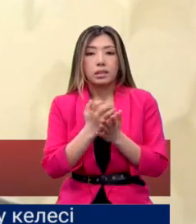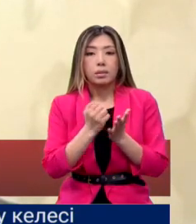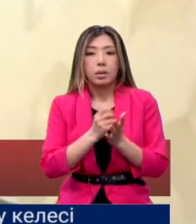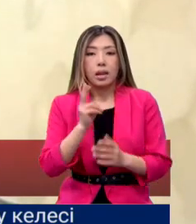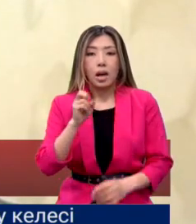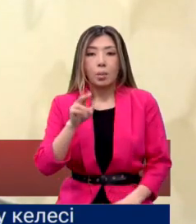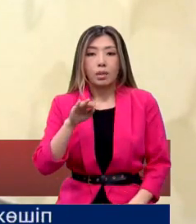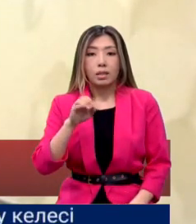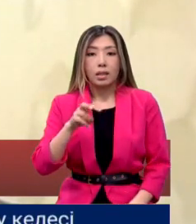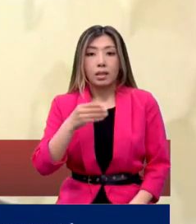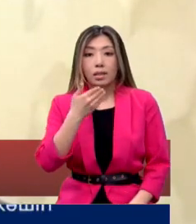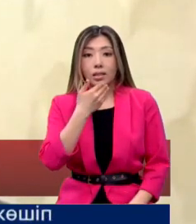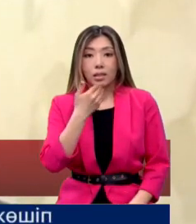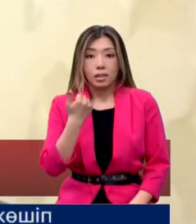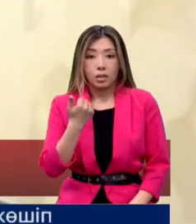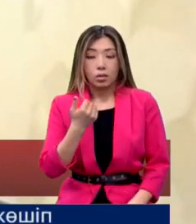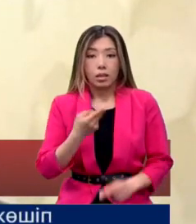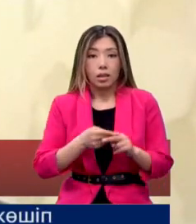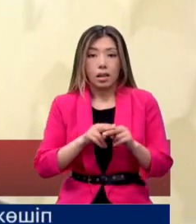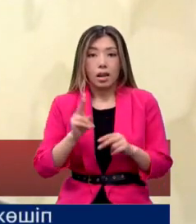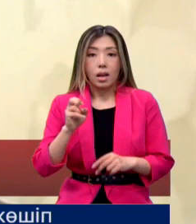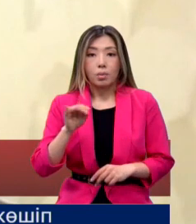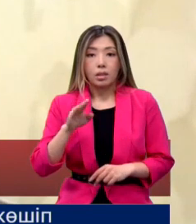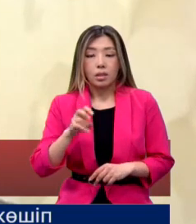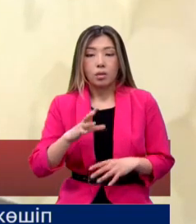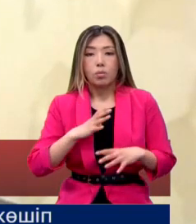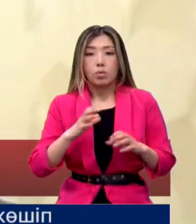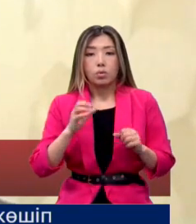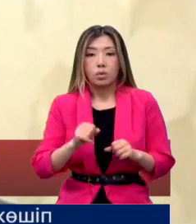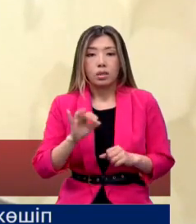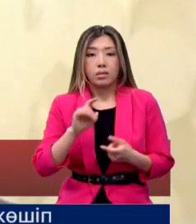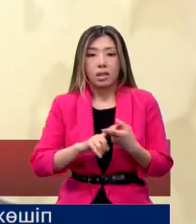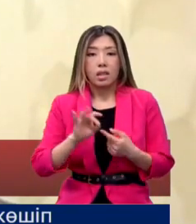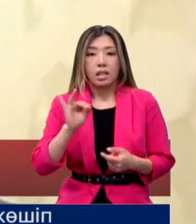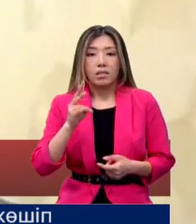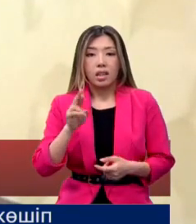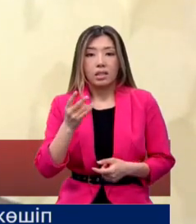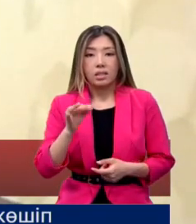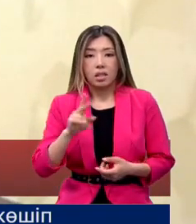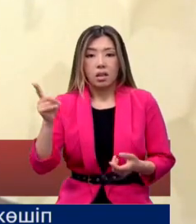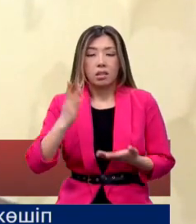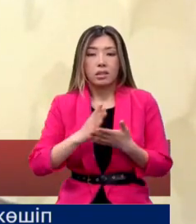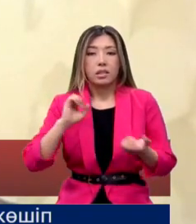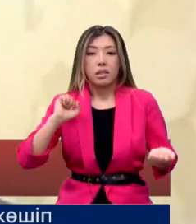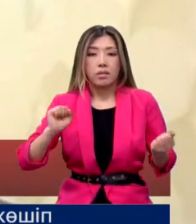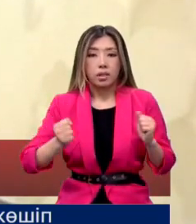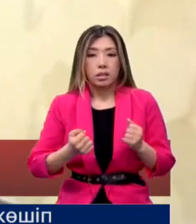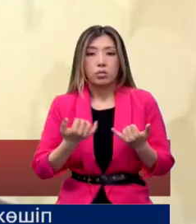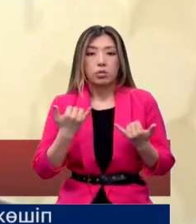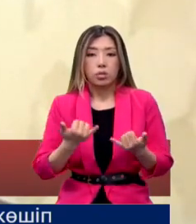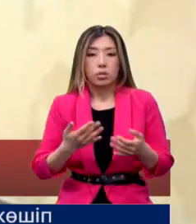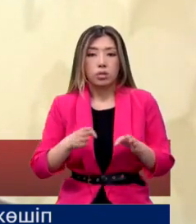И в рамках отсутствия рынка капитала прилагающийся момент, это, конечно, инфляционное давление, которое